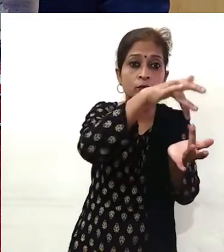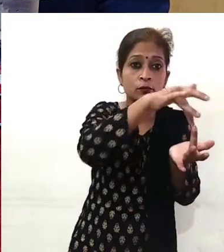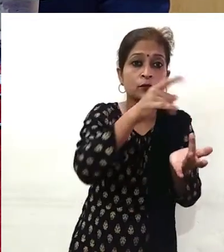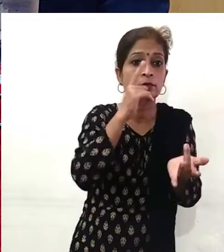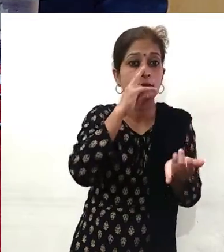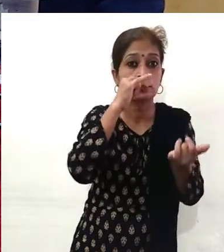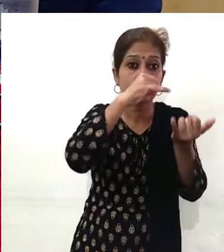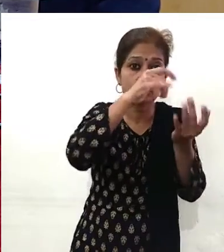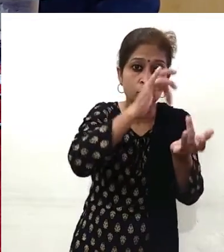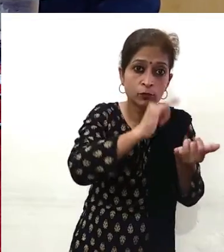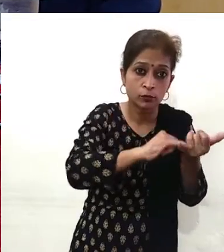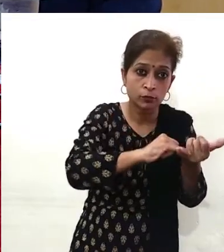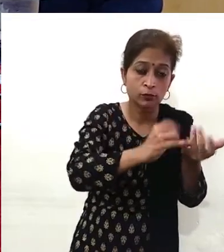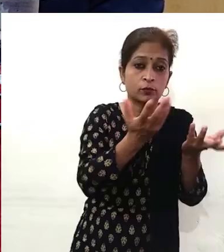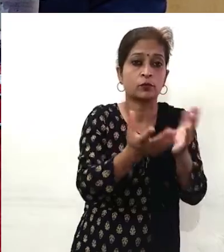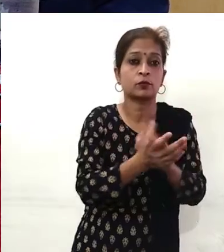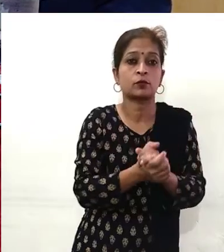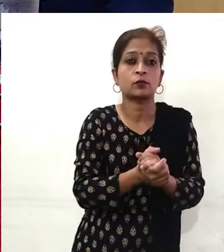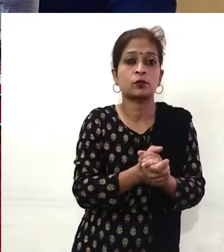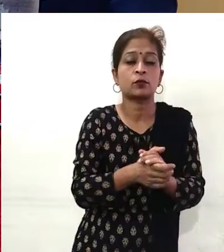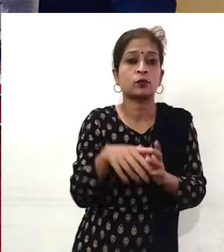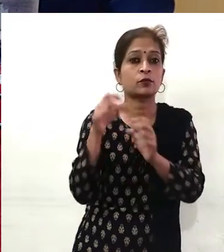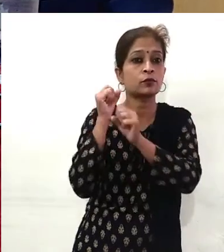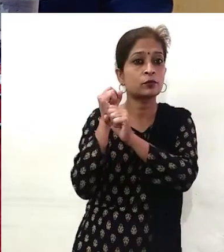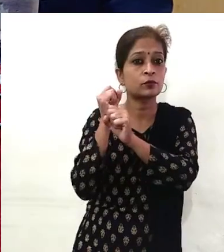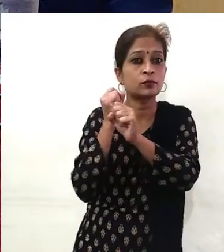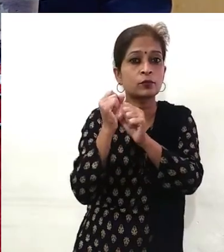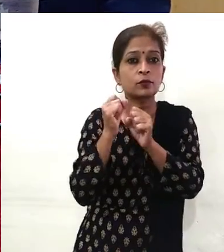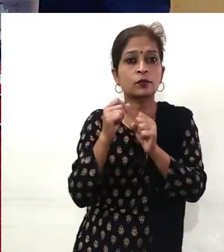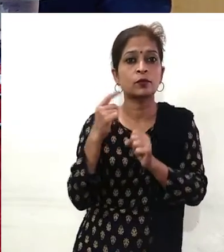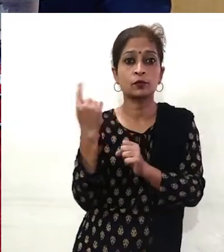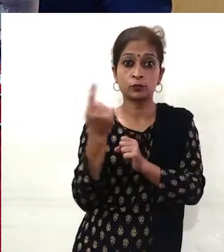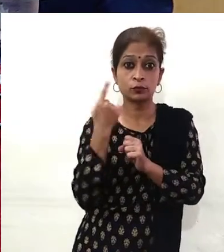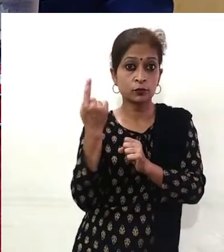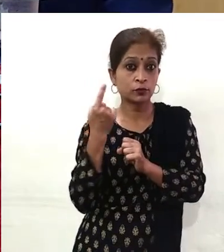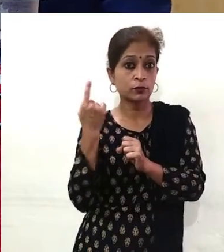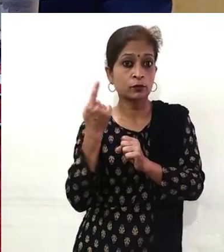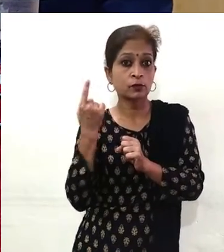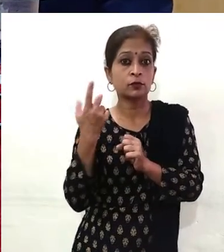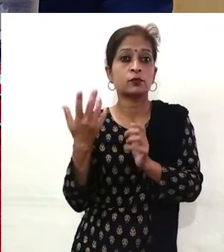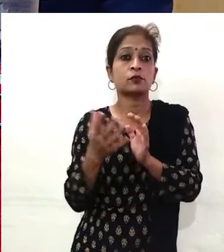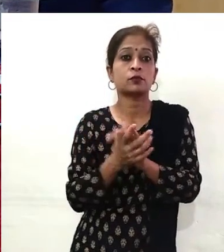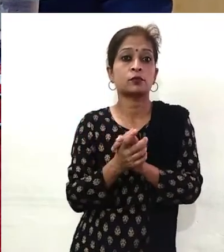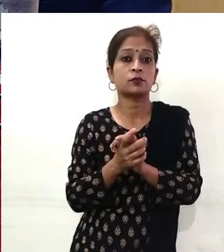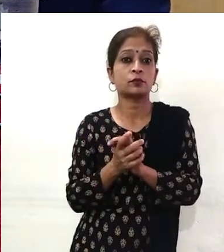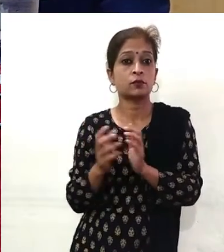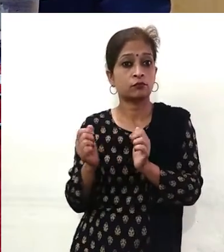में जी। रथ चरण युतम, रथ का चरण के चक्र होता, सुदर्शन साथ में है।